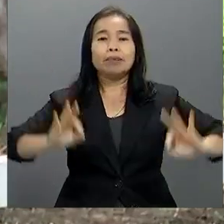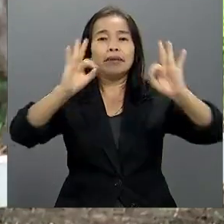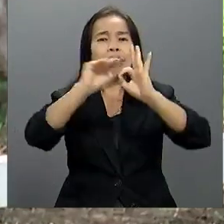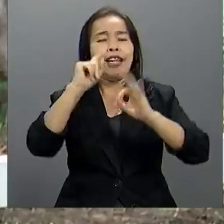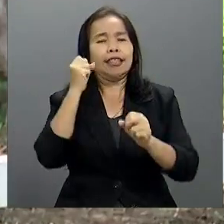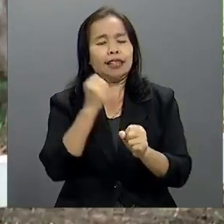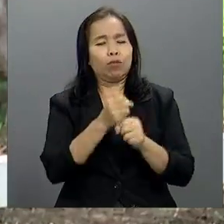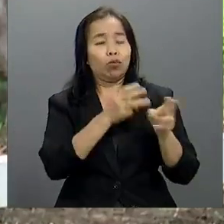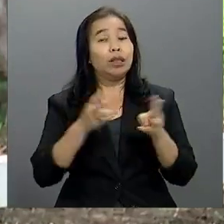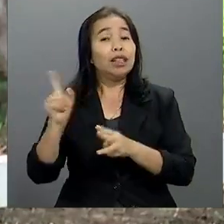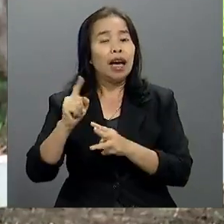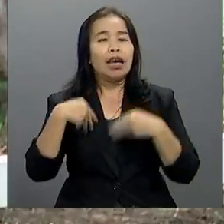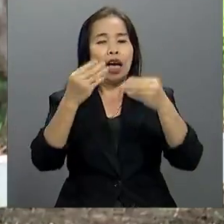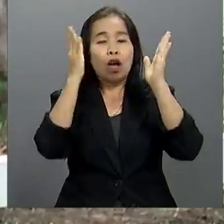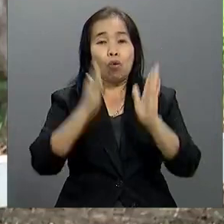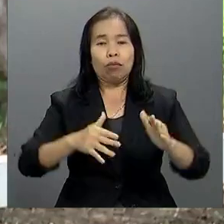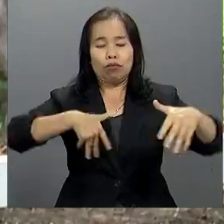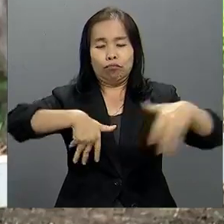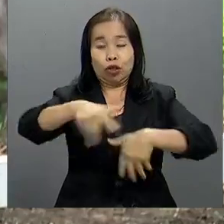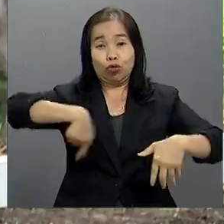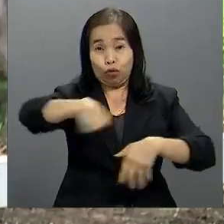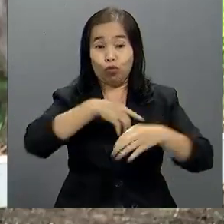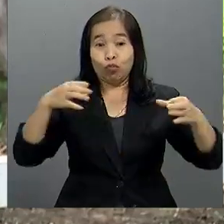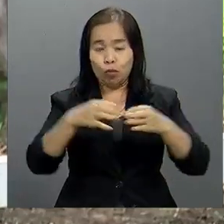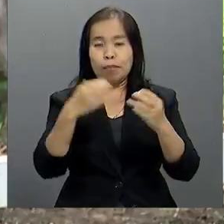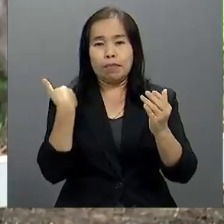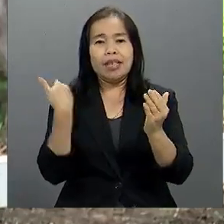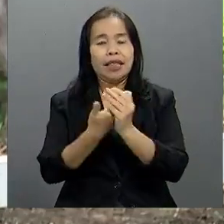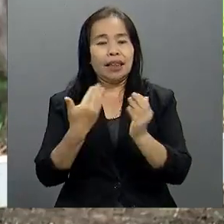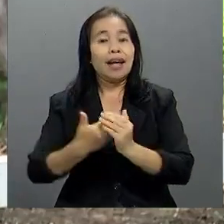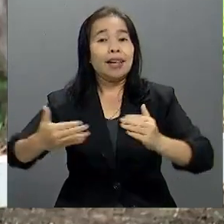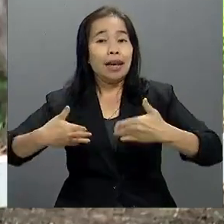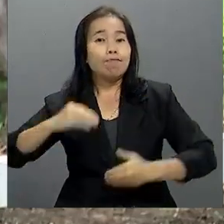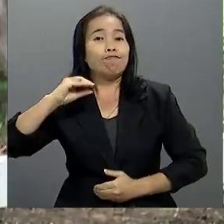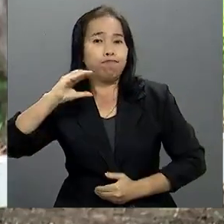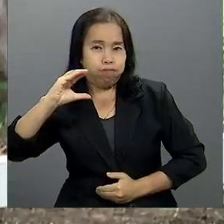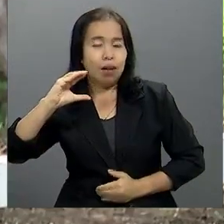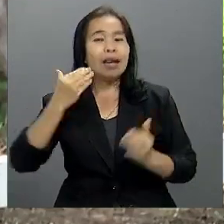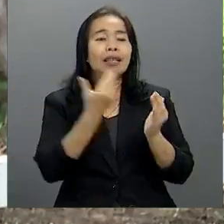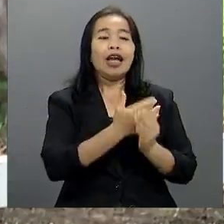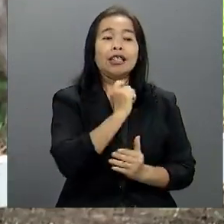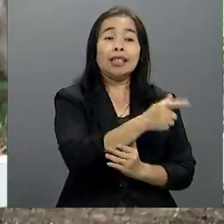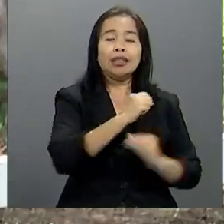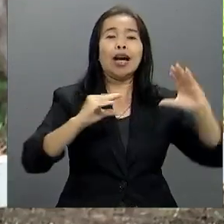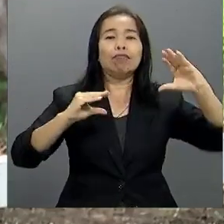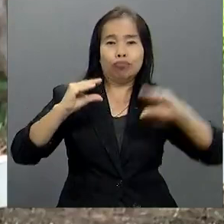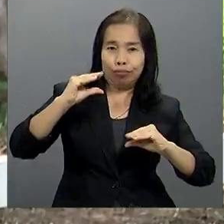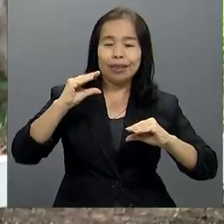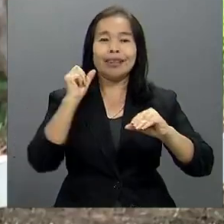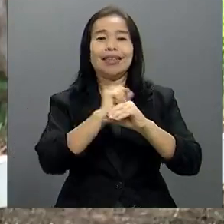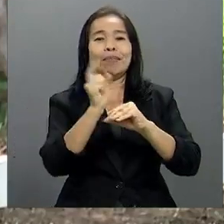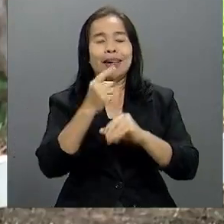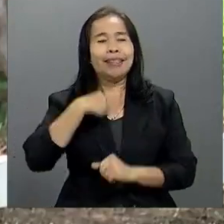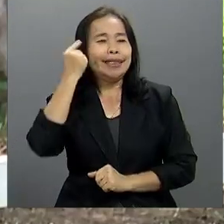ได้มีรายได้มากขึ้นมีรายจ่ายน้อยลงถ้ามันมีรายได้มากขึ้นทุกวันทุกเดือนทุกปีรายจ่ายน้อยลงในหลงเดียวคุณภ